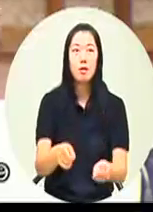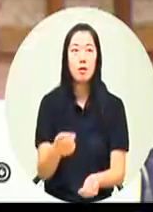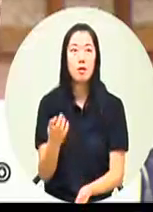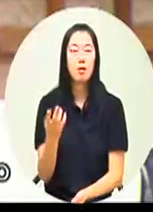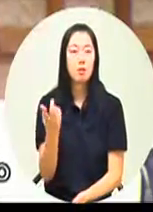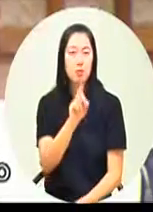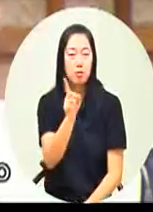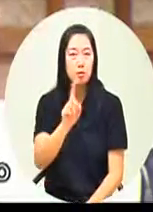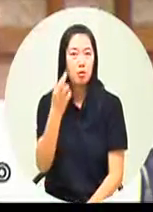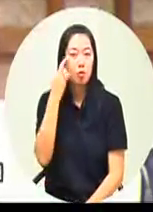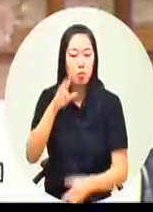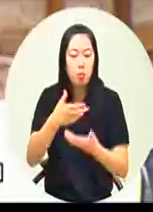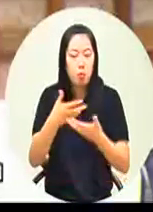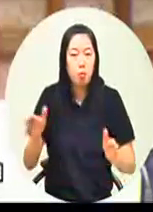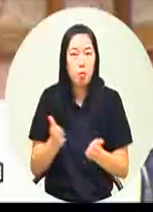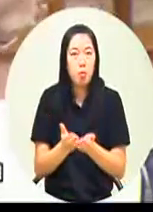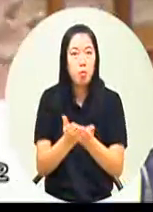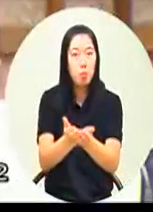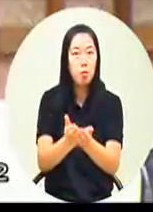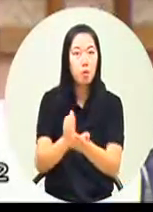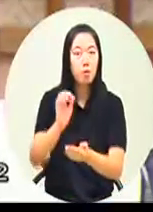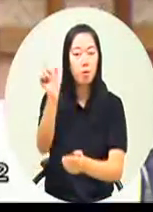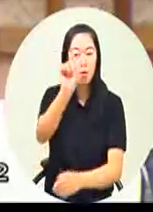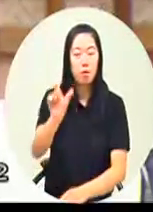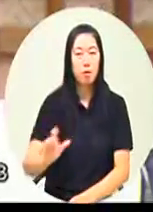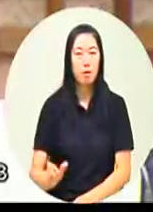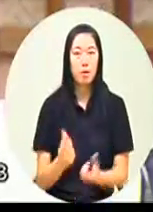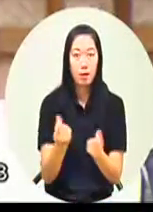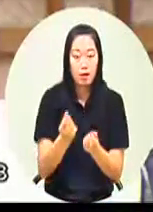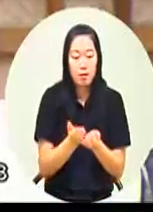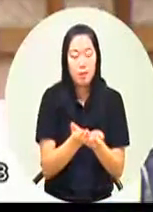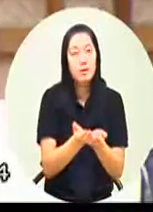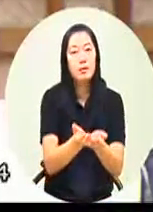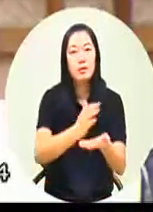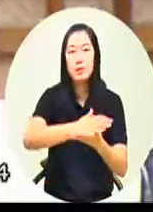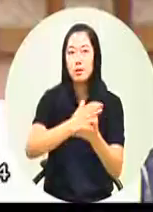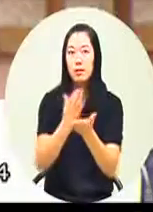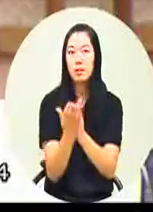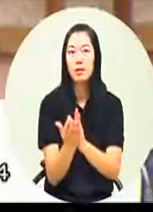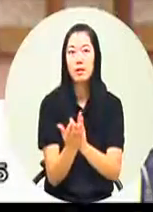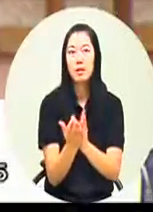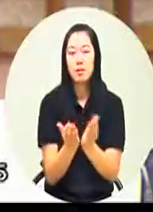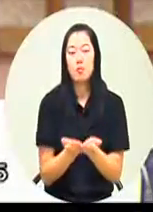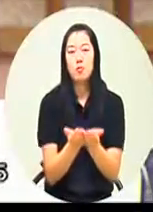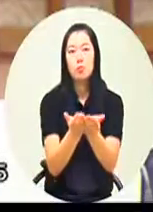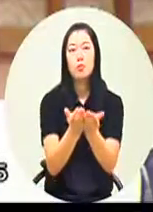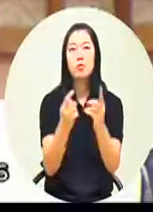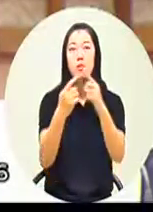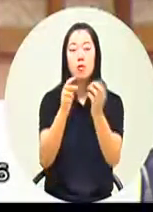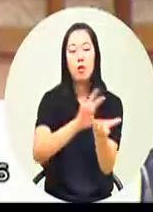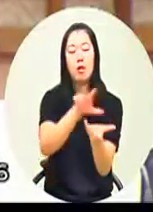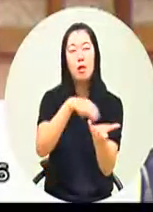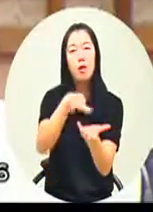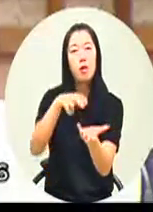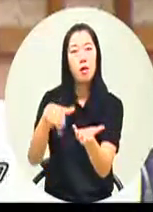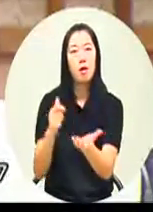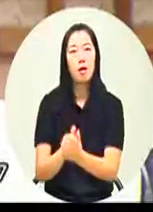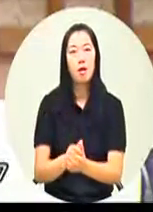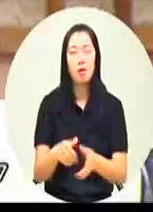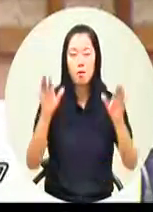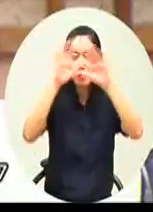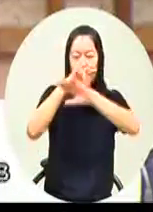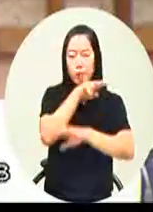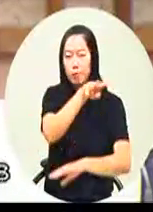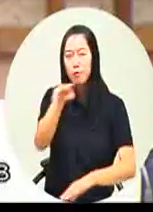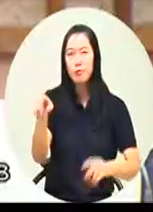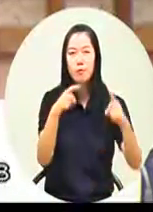啊，那个什么意大利那个威尼斯那个什么船哈，几乎没有人哈，几乎没有人哈。暗时啊，冷冷清清的哈。